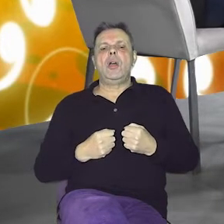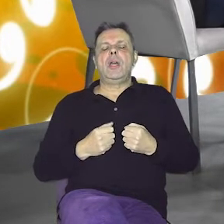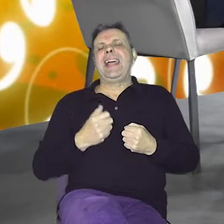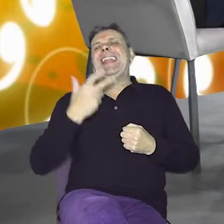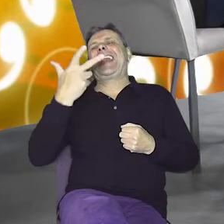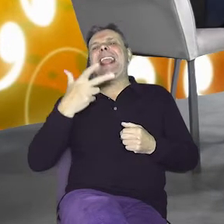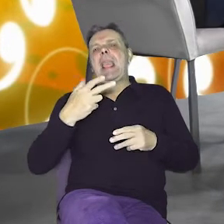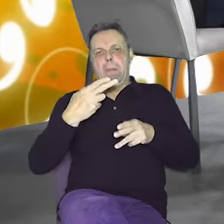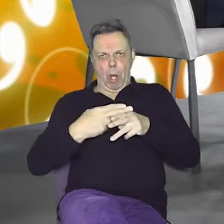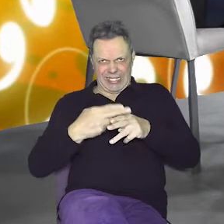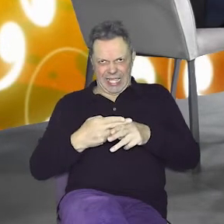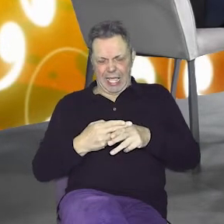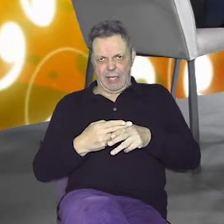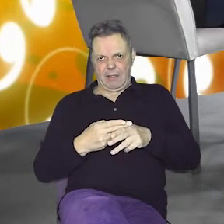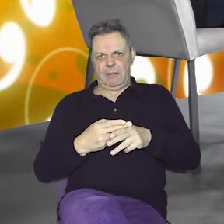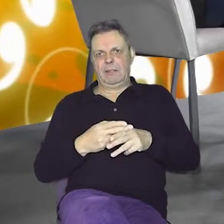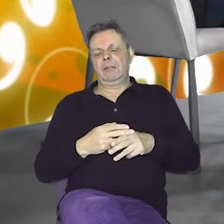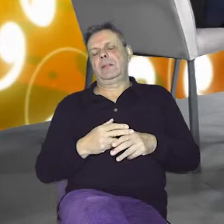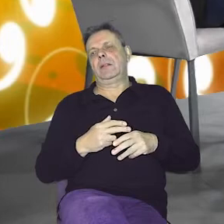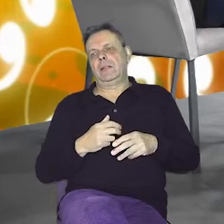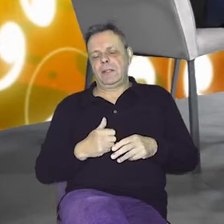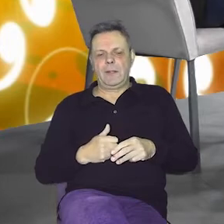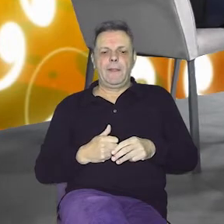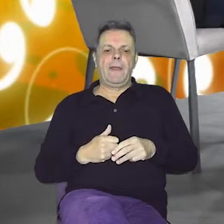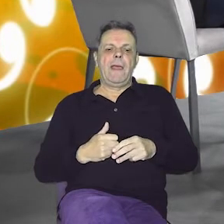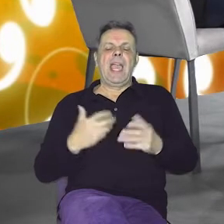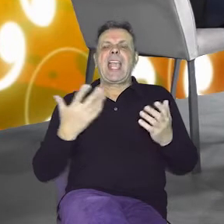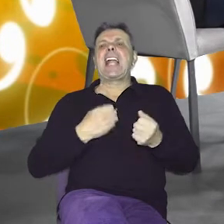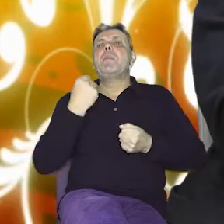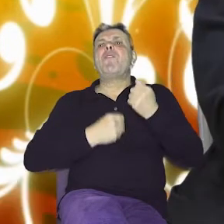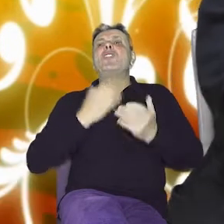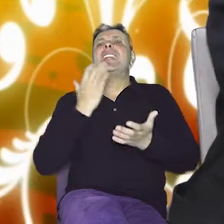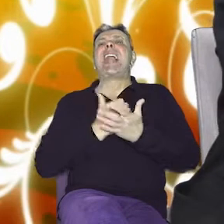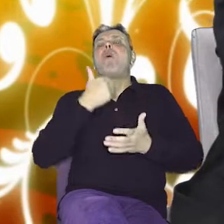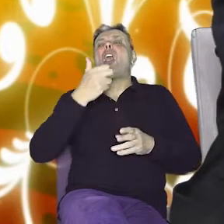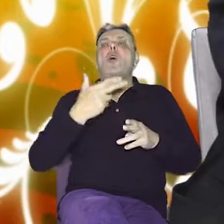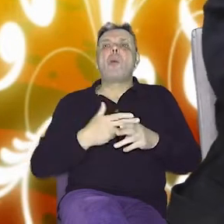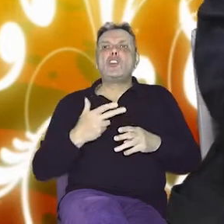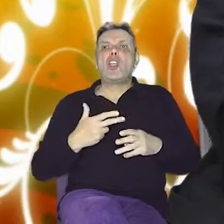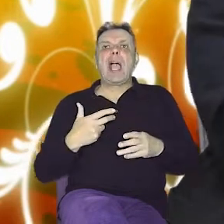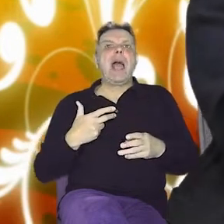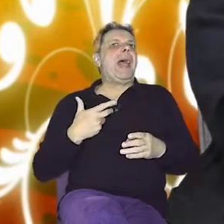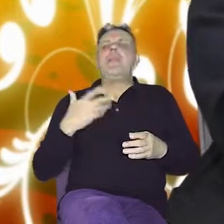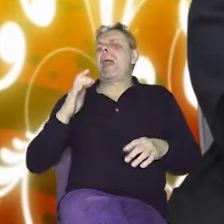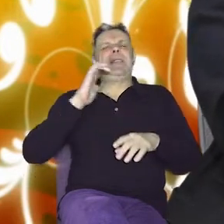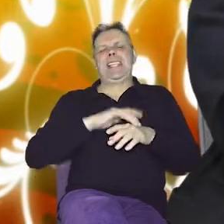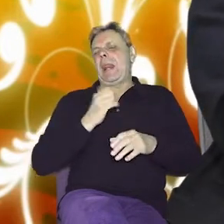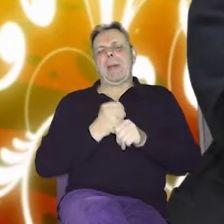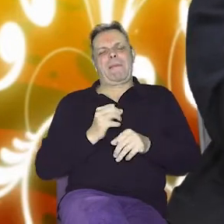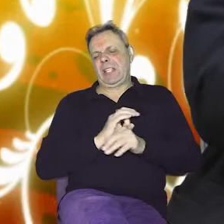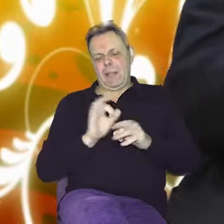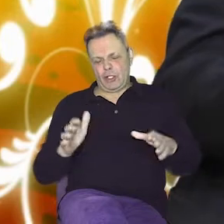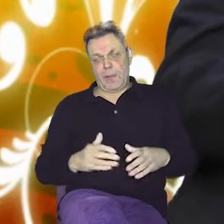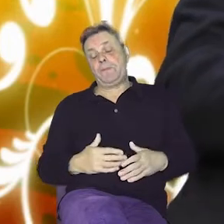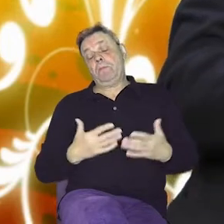2-3 bolesnika. Trebali po jednog voziti pojedinačno. Kad bi vozili samo jednoga, ne bi se stiglo. Ništa. Ne bi se stiglo.